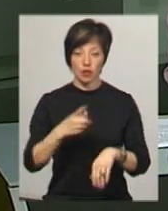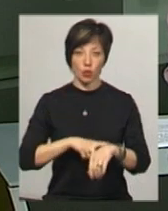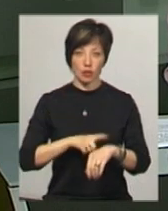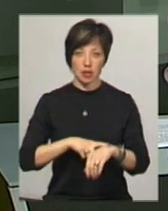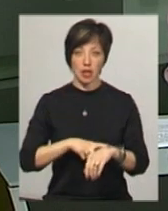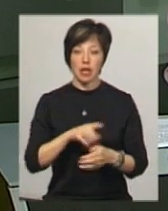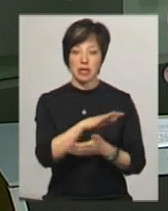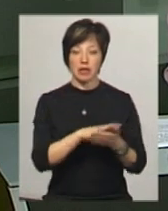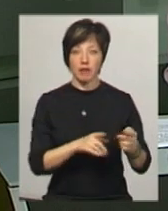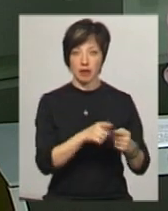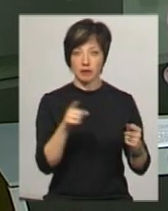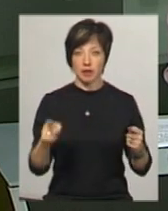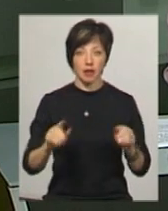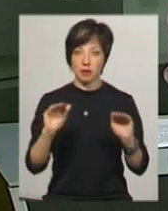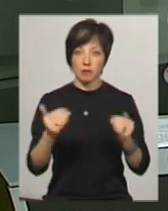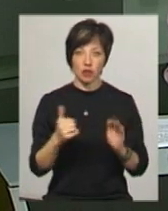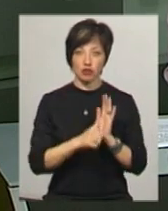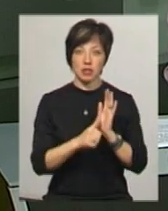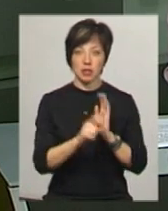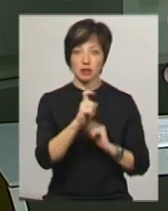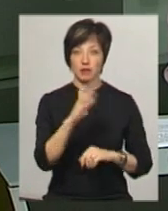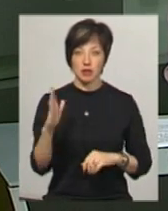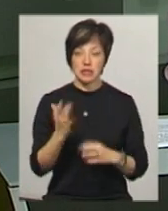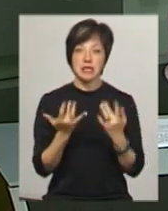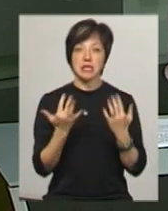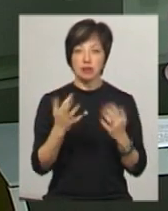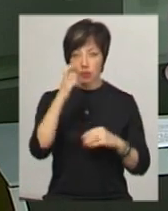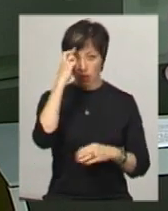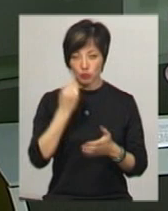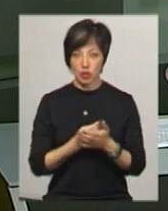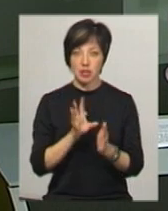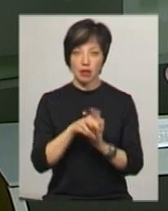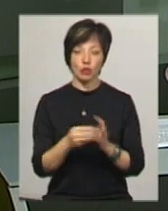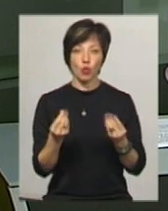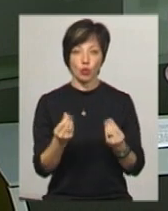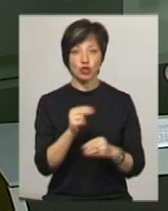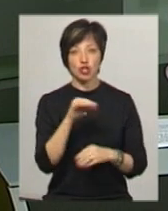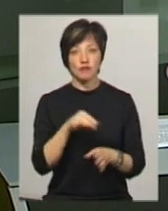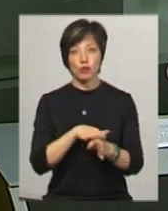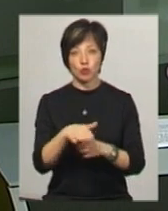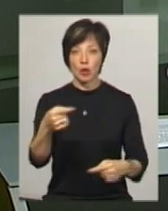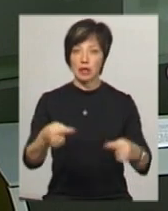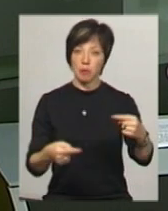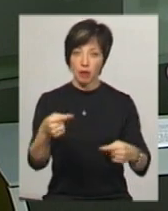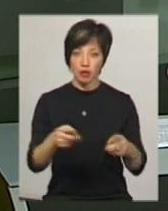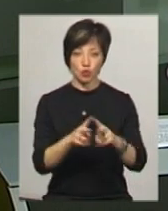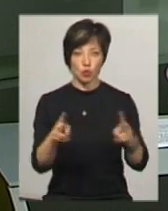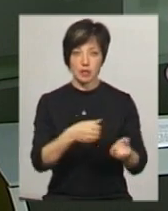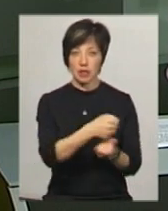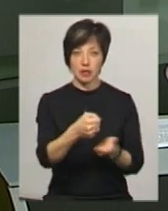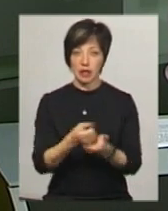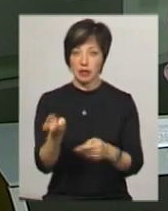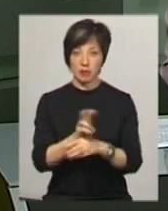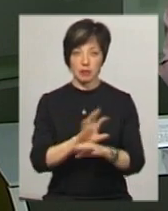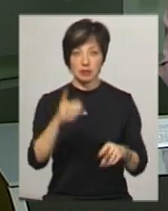годині. Тривалість ефіру не менш як 60 хвилин. Скільки в держбюджеті закладено грошей і чи відбудуться дебати, якщо ніхто з кандидатів не